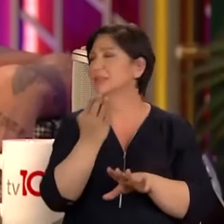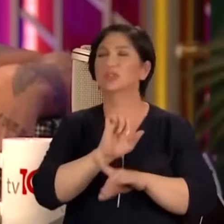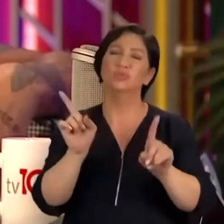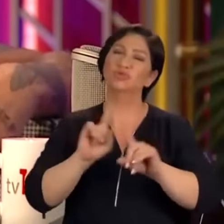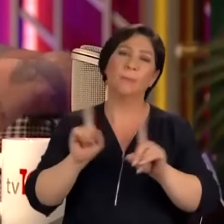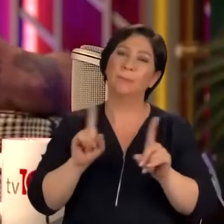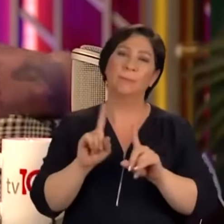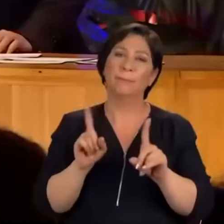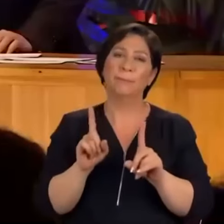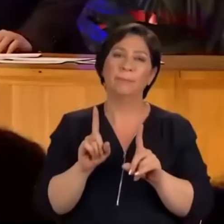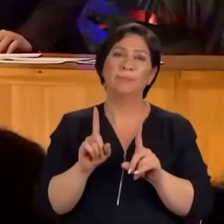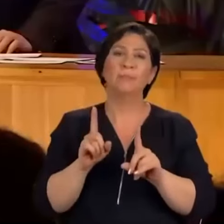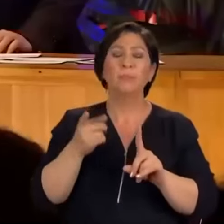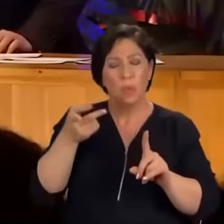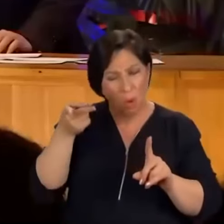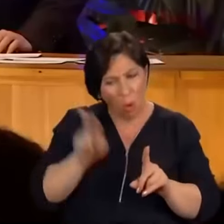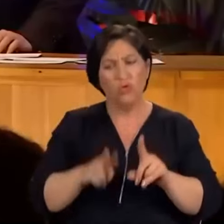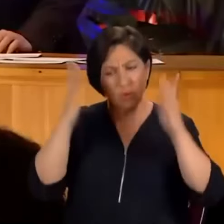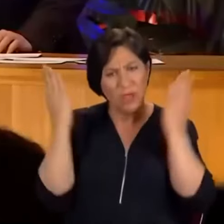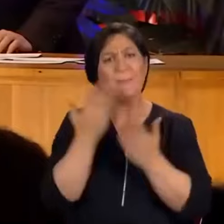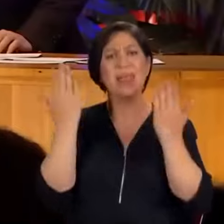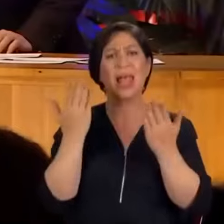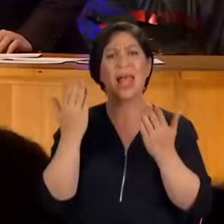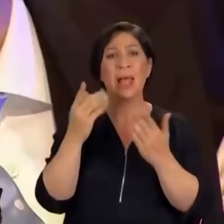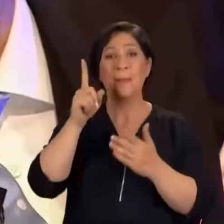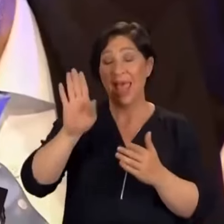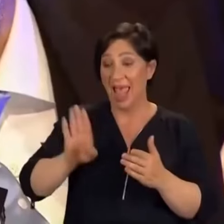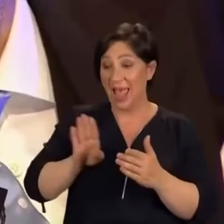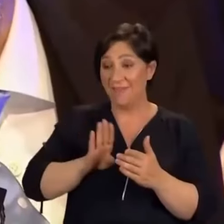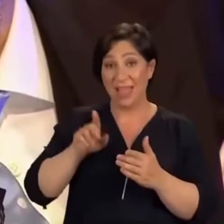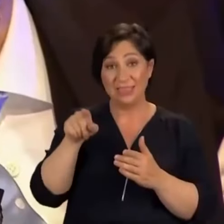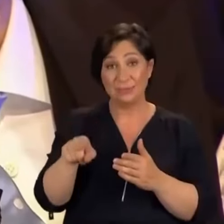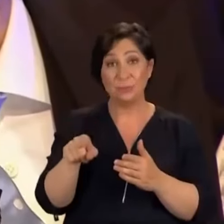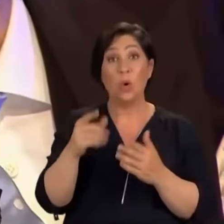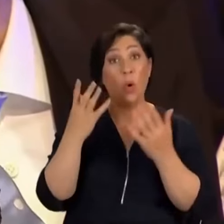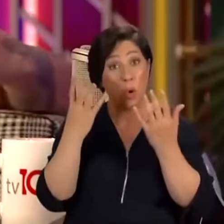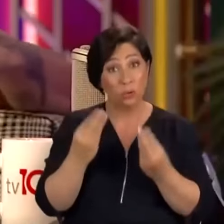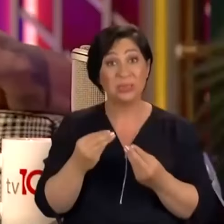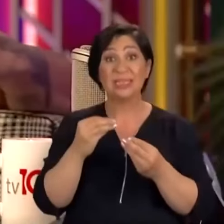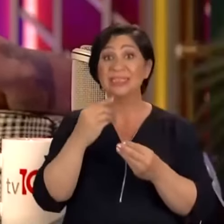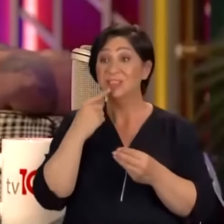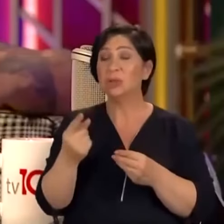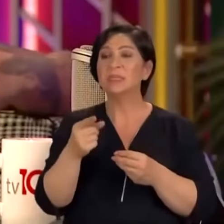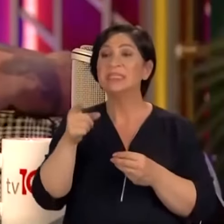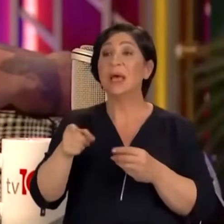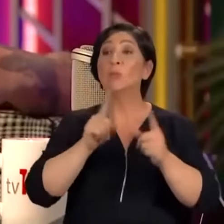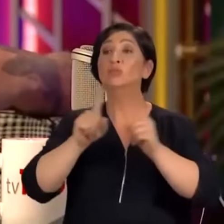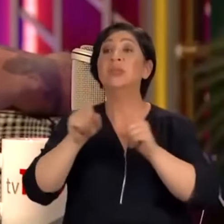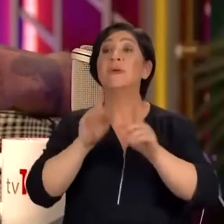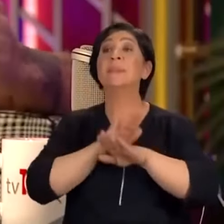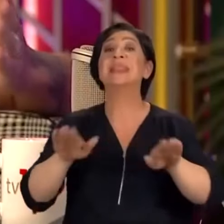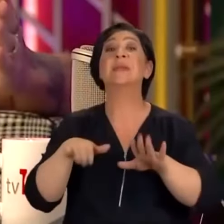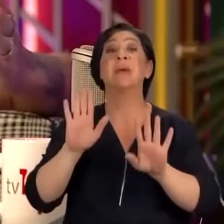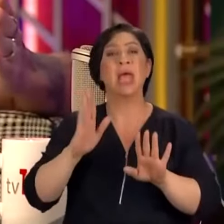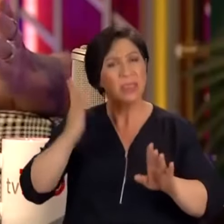vazgeçmeyeceğim yani öldüğüm günde Eğer bir evladım olursa ona da diyeceğim ki sen bu davayı